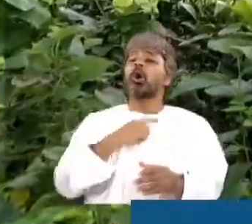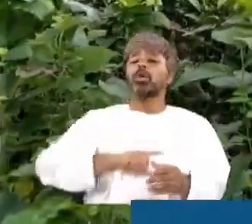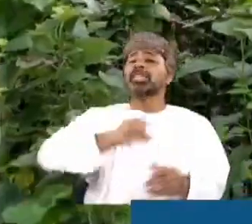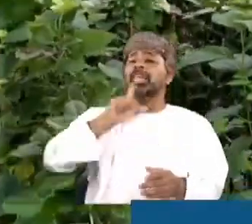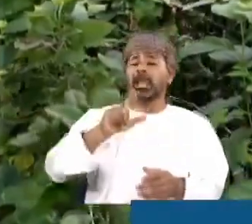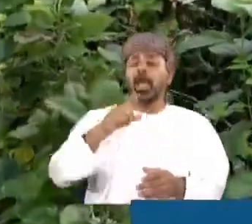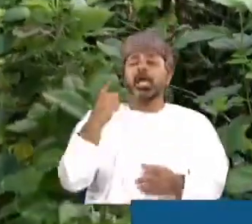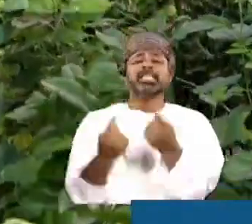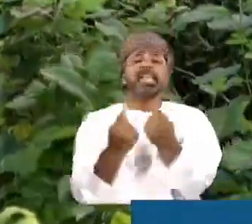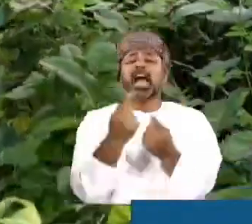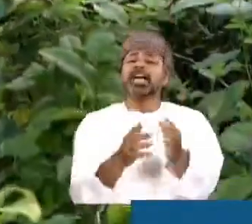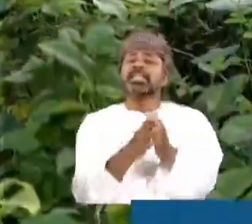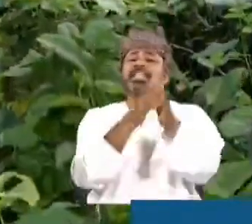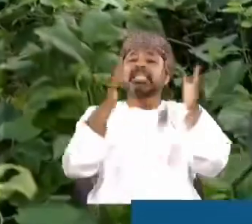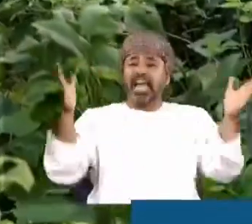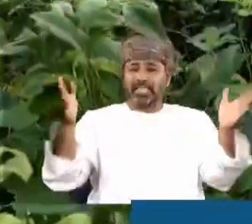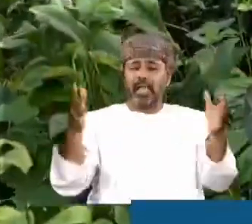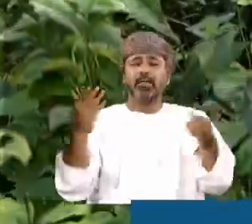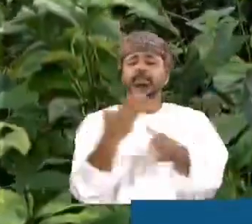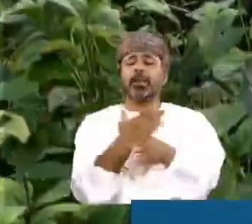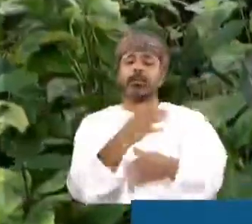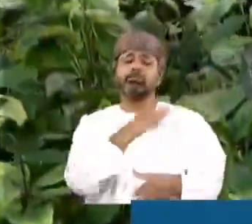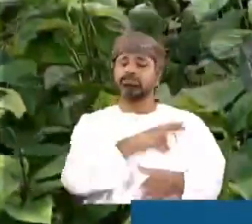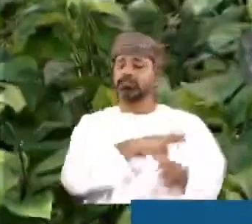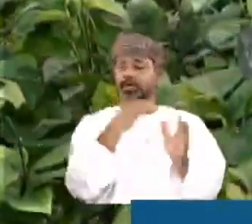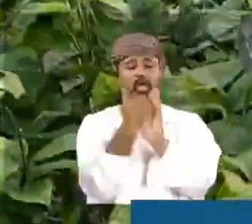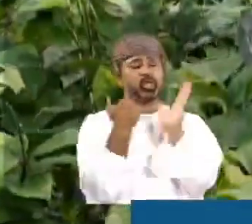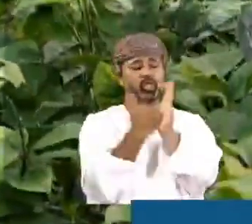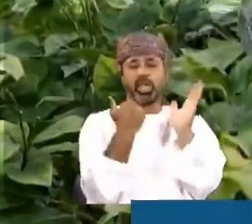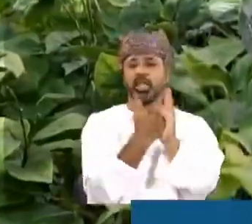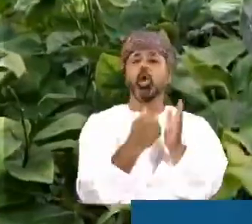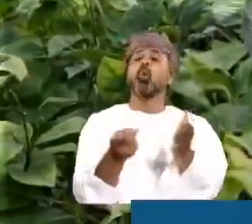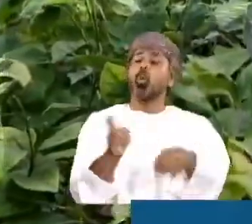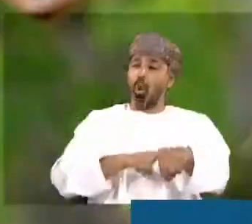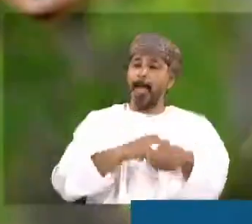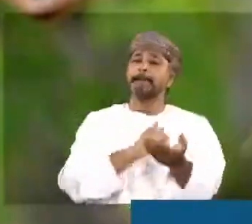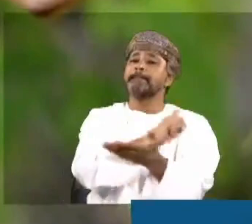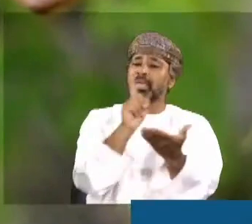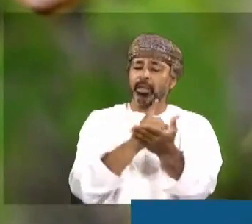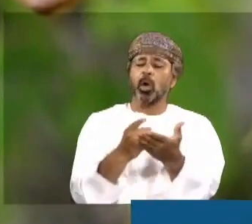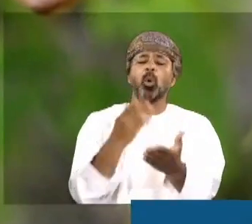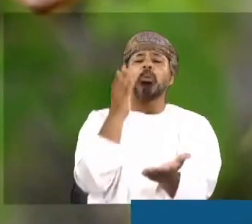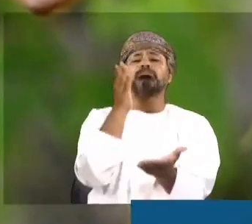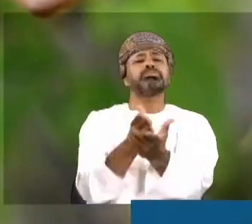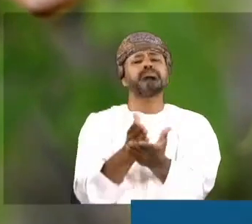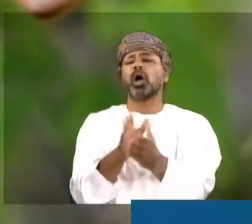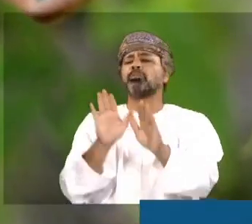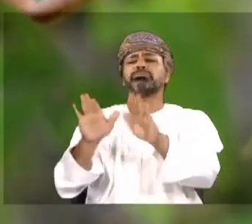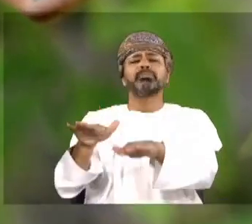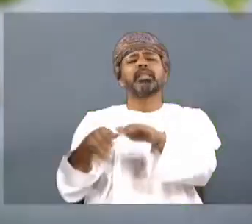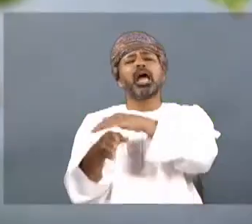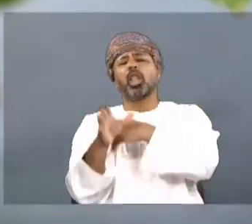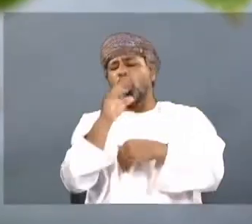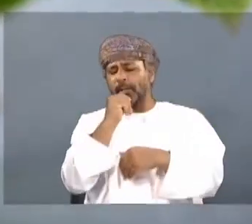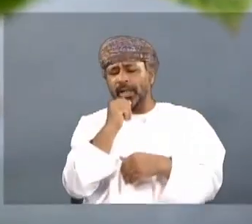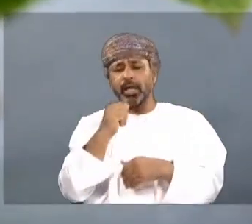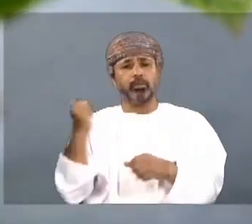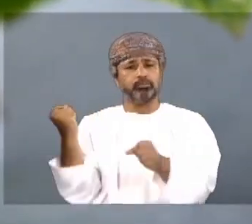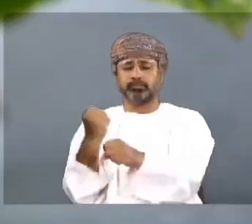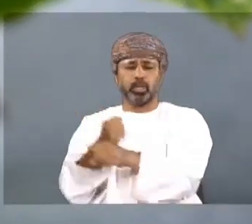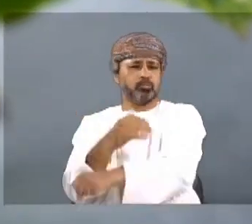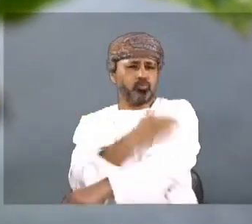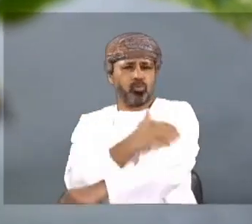الزراعة بالسلطنة بما لها من عائد اقتصادي وبيئي وتحقيقا للاكتفاء الذاتي. فمن جد